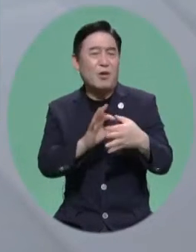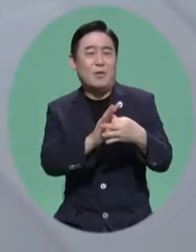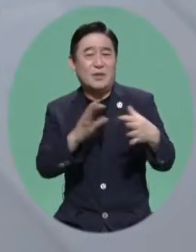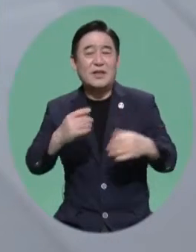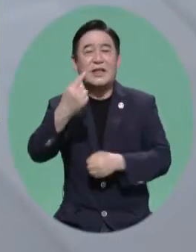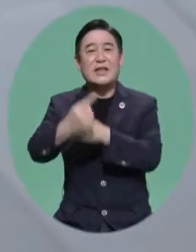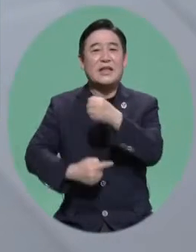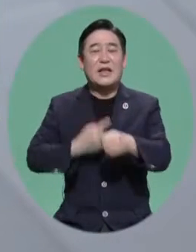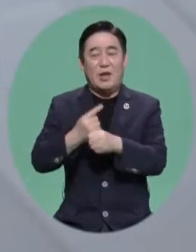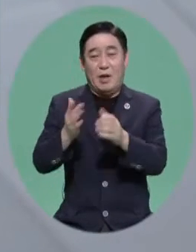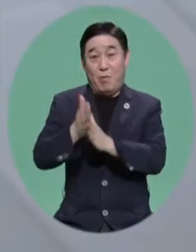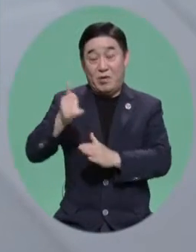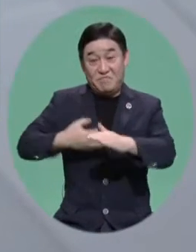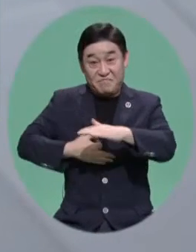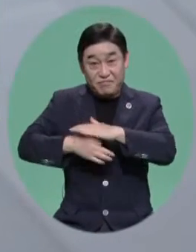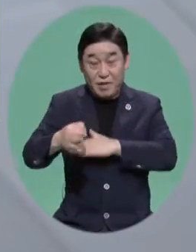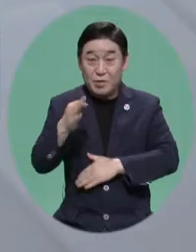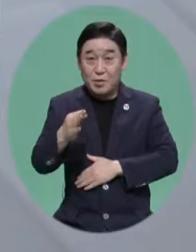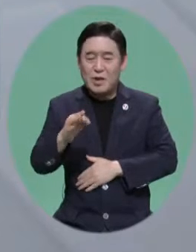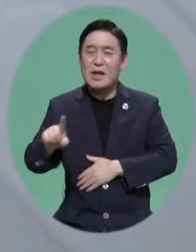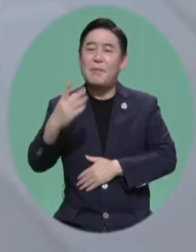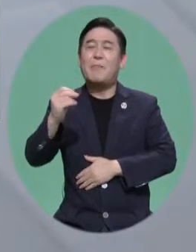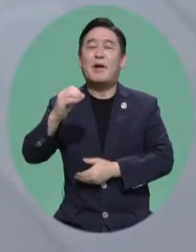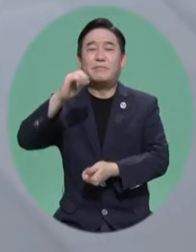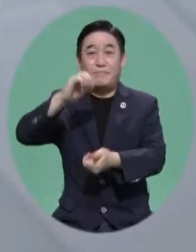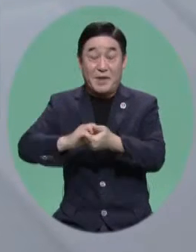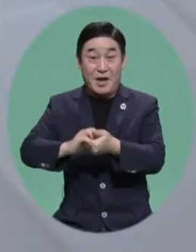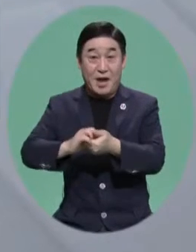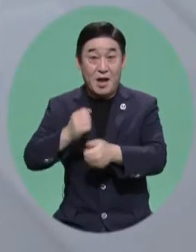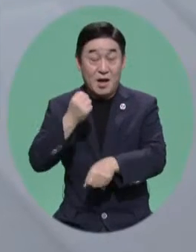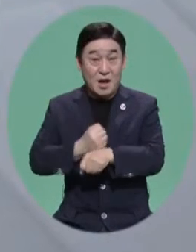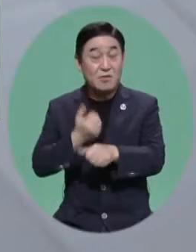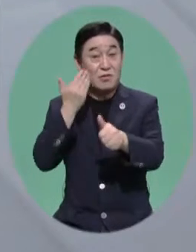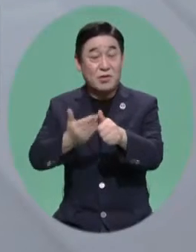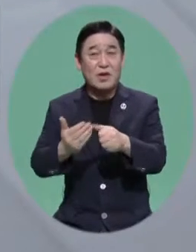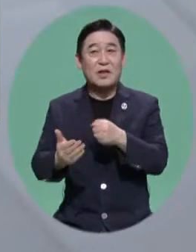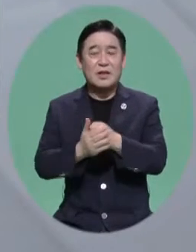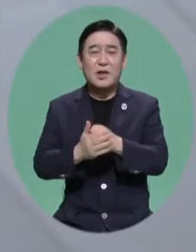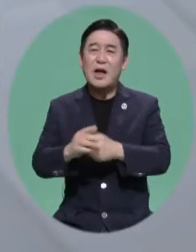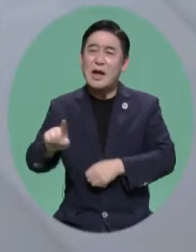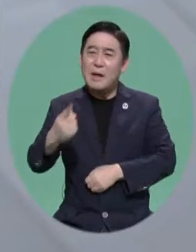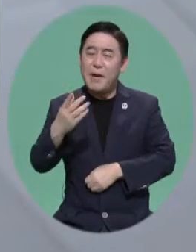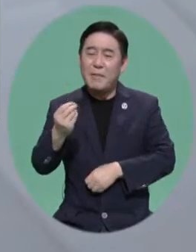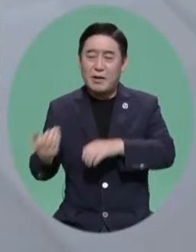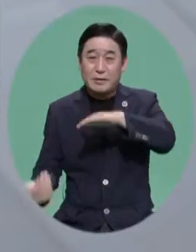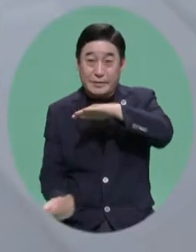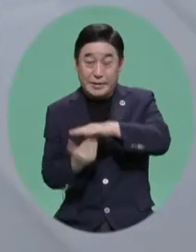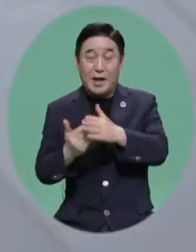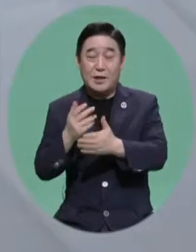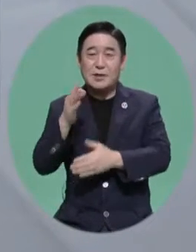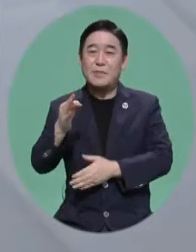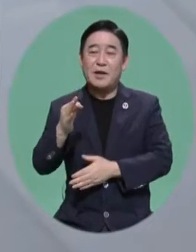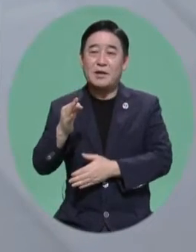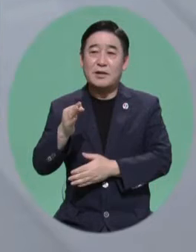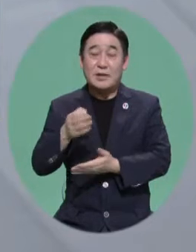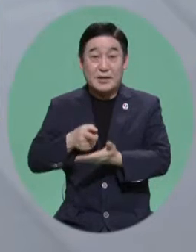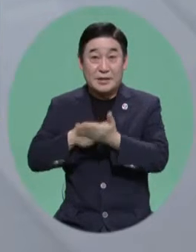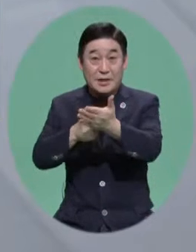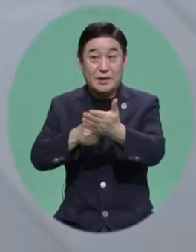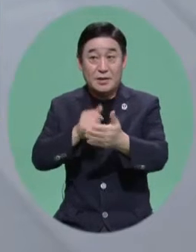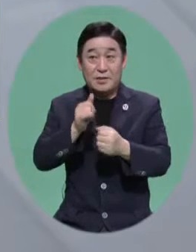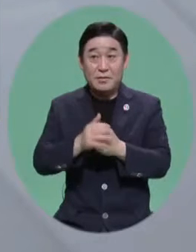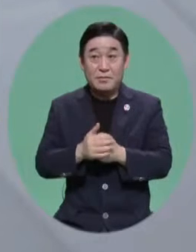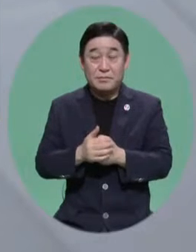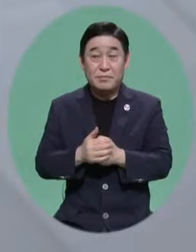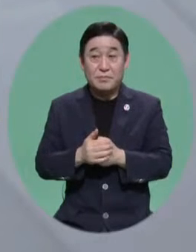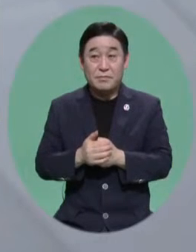일 년에 본인이 부담하는 상한액을 100만원으로 1 1 정하자 그래서 100만원 아사 관제를 어제 않을 드립니다